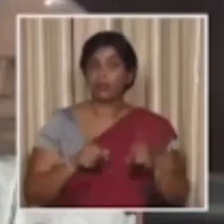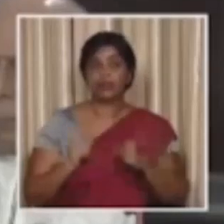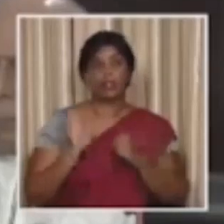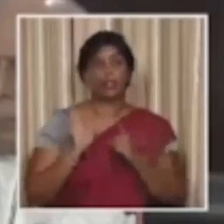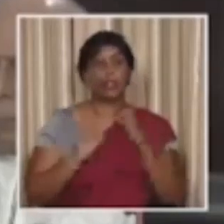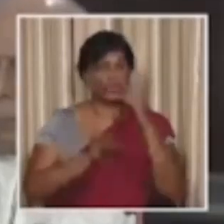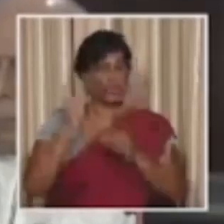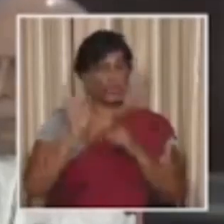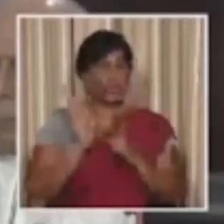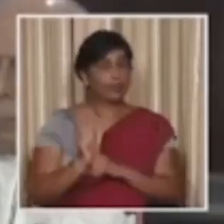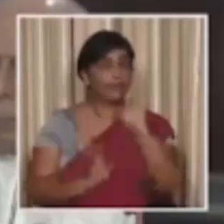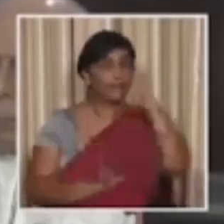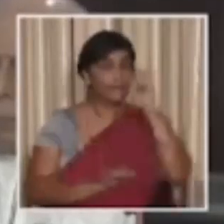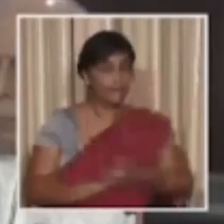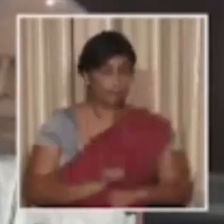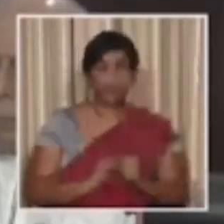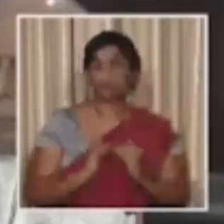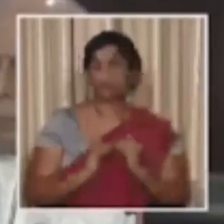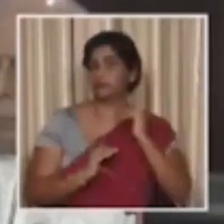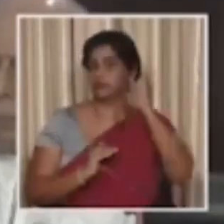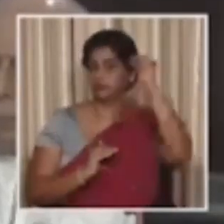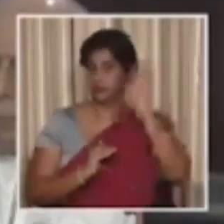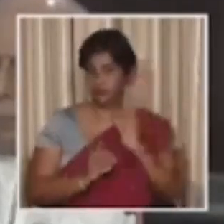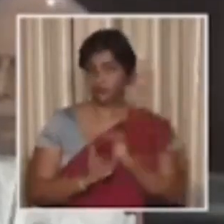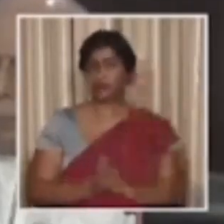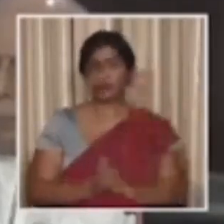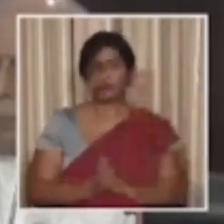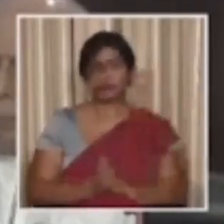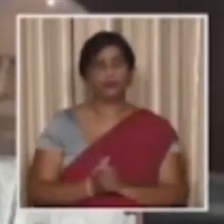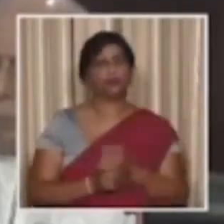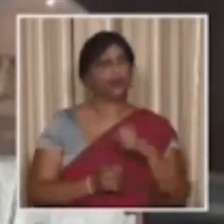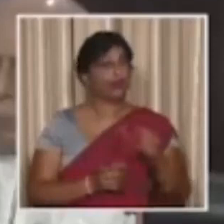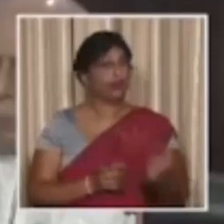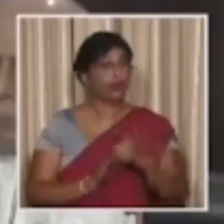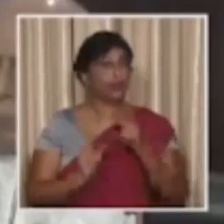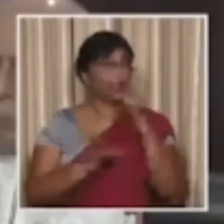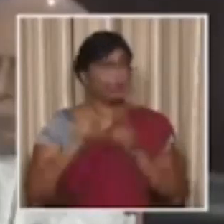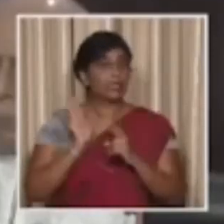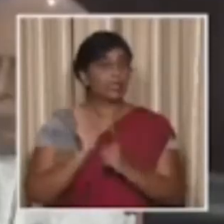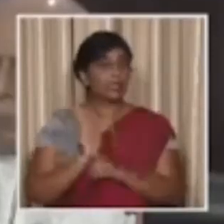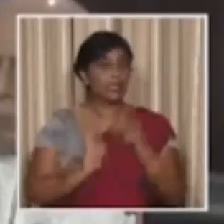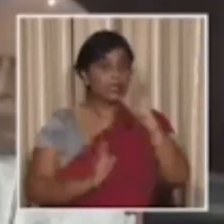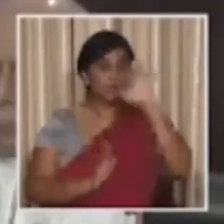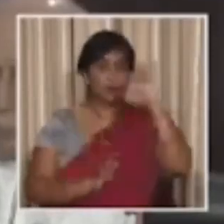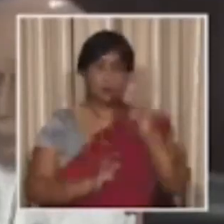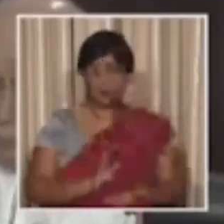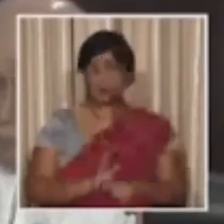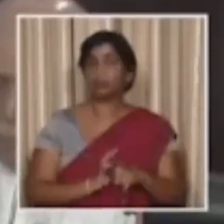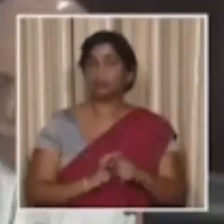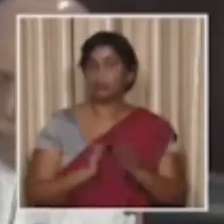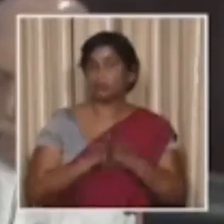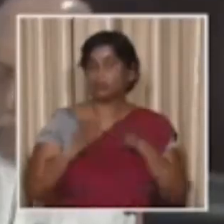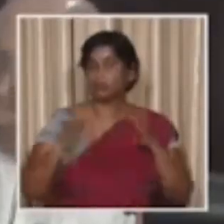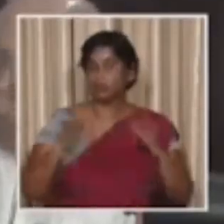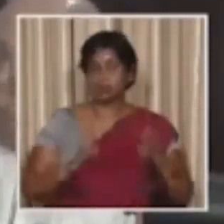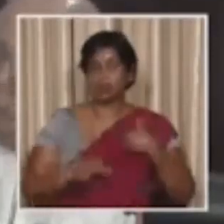කිරි ලීටර් 50,000ක් දක්වා ඉහළ යමින් තිබෙනවා මෙය දිනකට කිරි ලීටර් 75,000ක් දක්වා